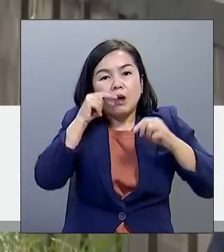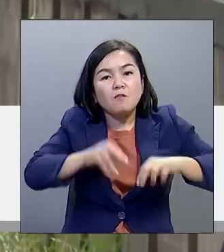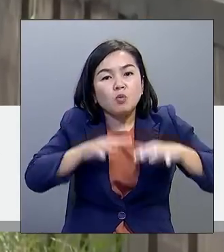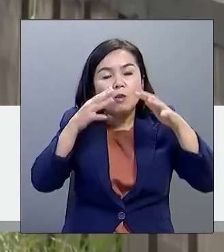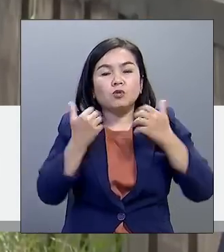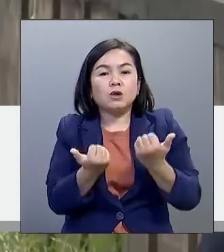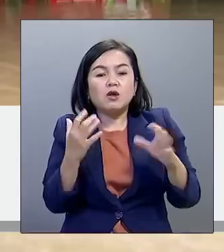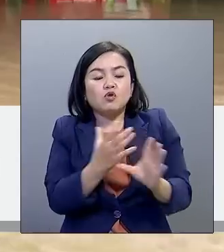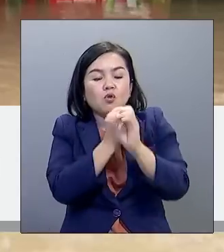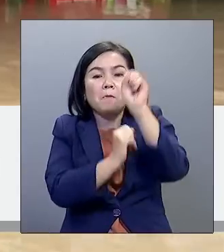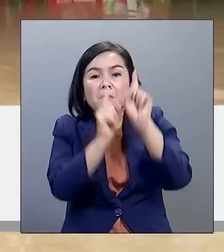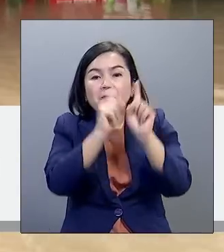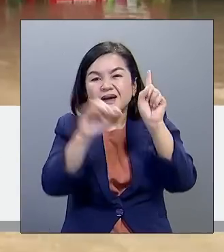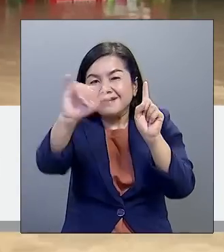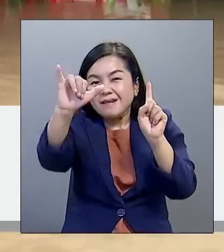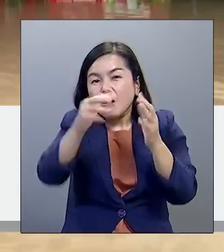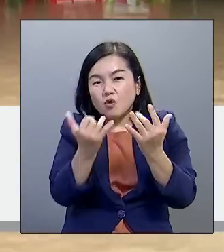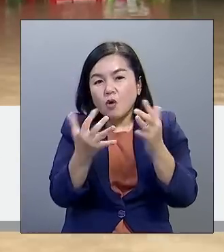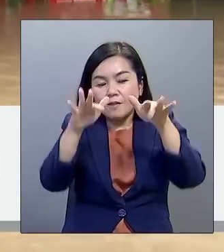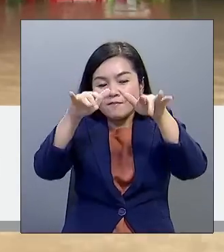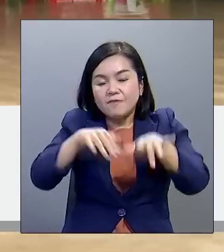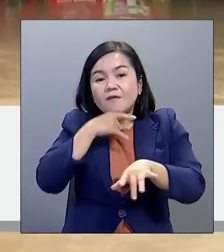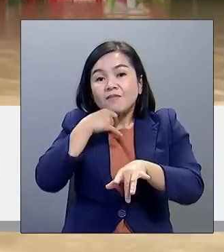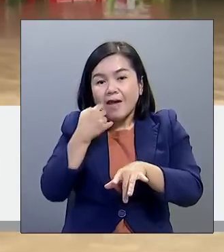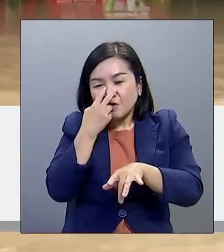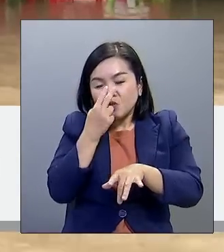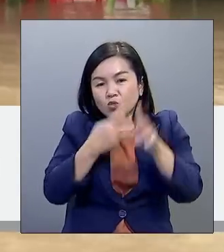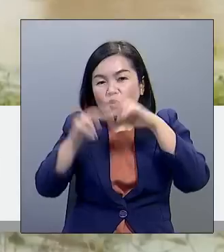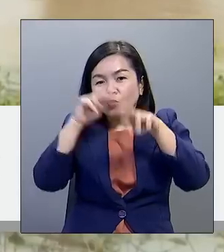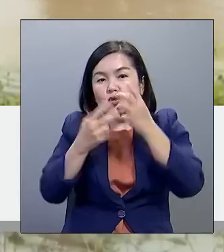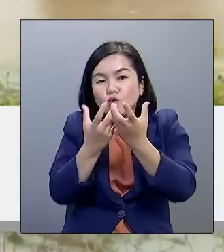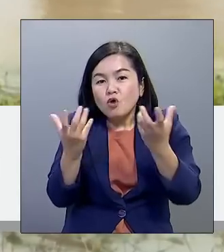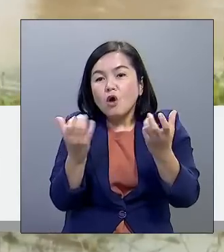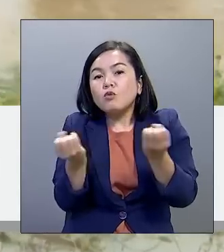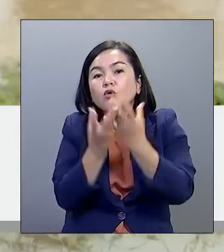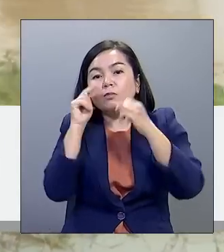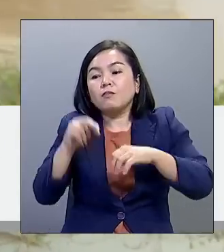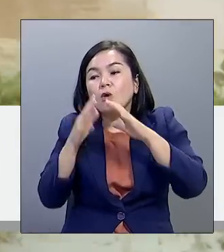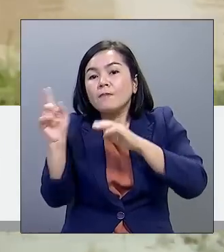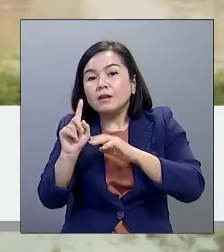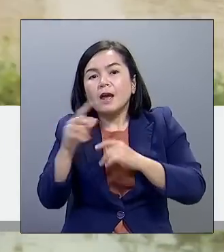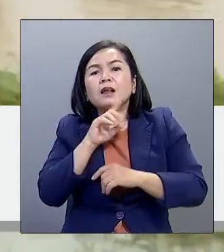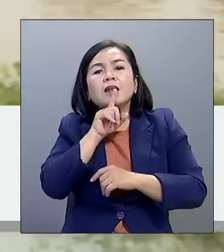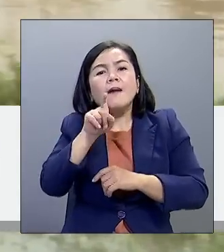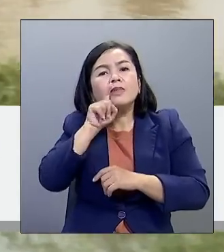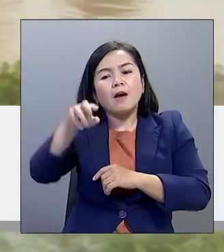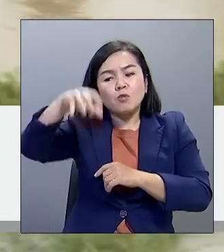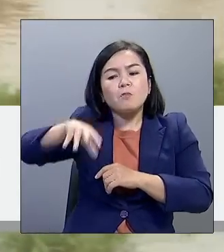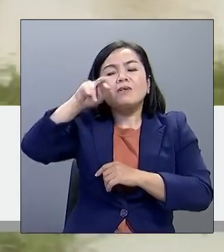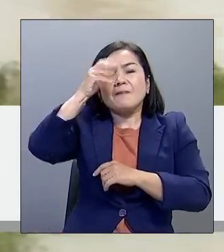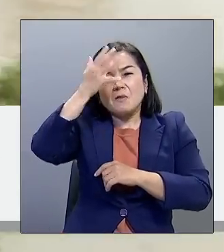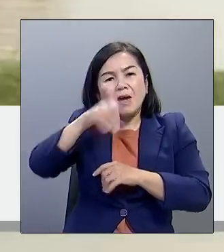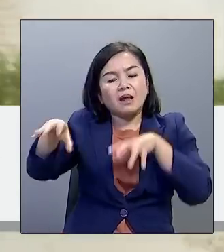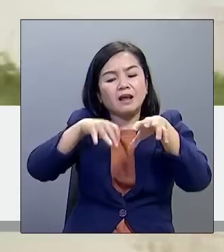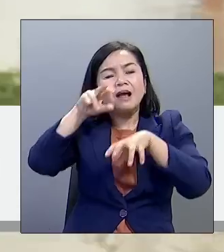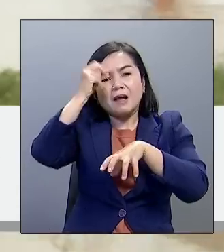เมินได้จะต้องรอน้ำรดก่อนค่ะอย่างไรก็ตามยังตั้งข้อสังเกตถึงการบริหารจัดการน้ำของกรมชลประทานค่ะโดยเฉพา